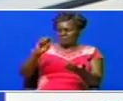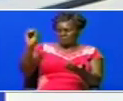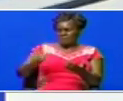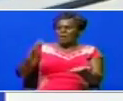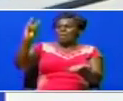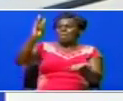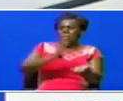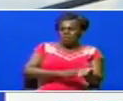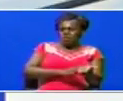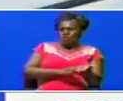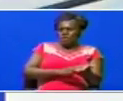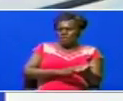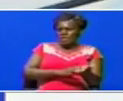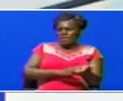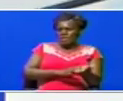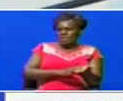registered voters,